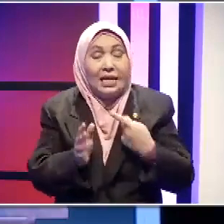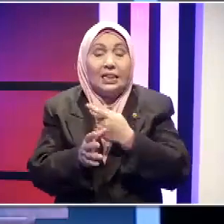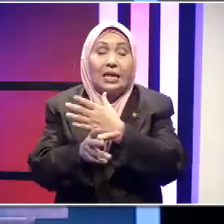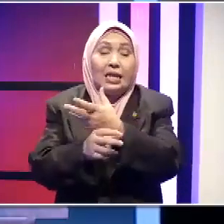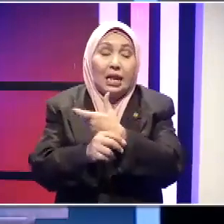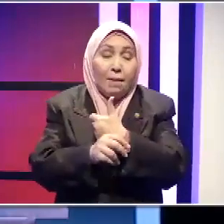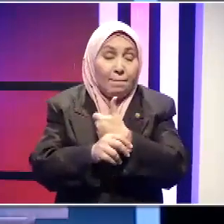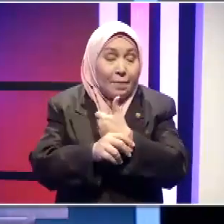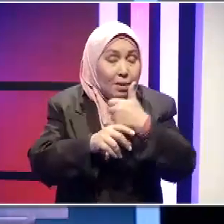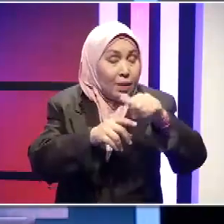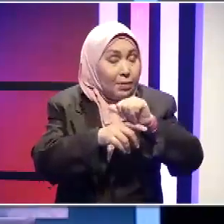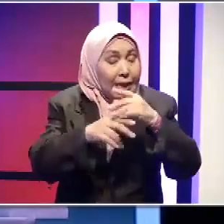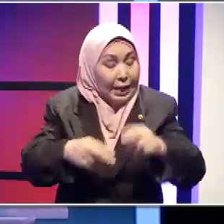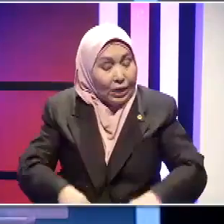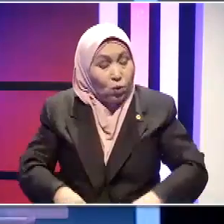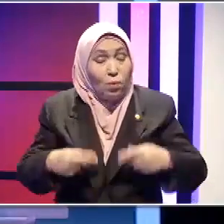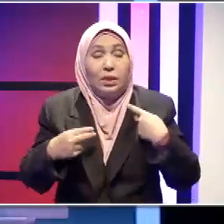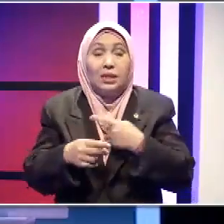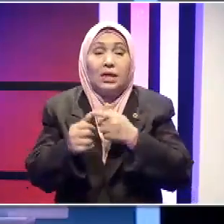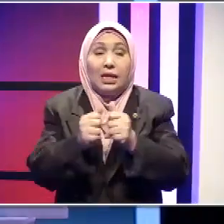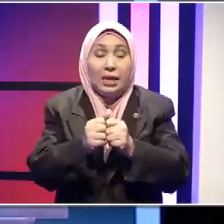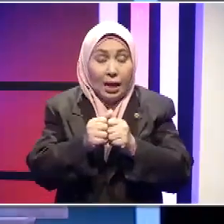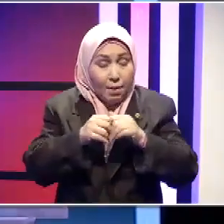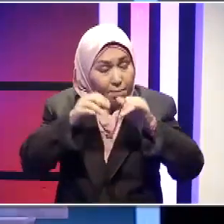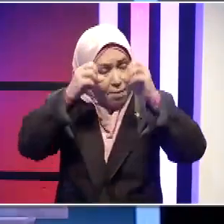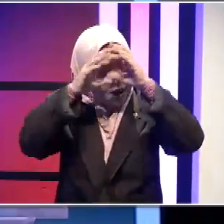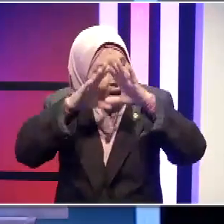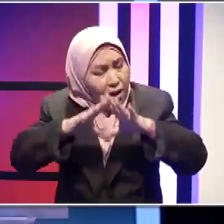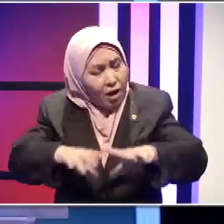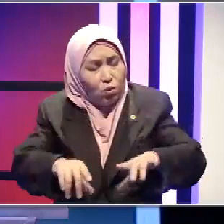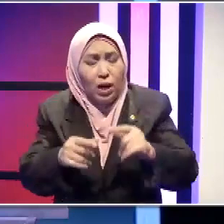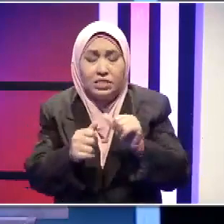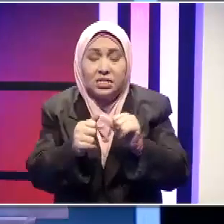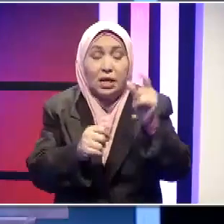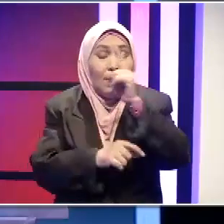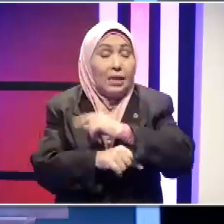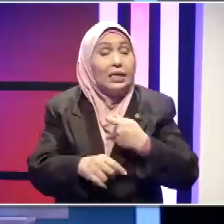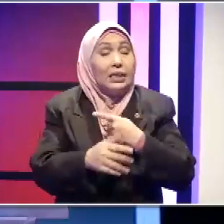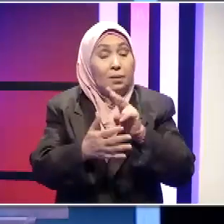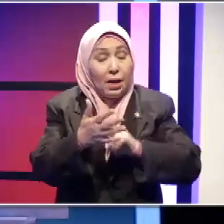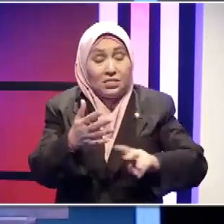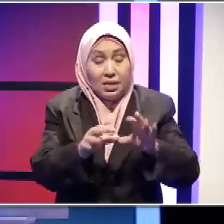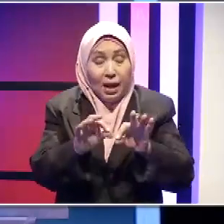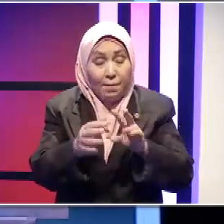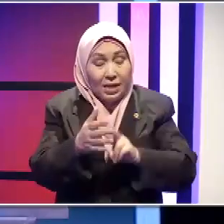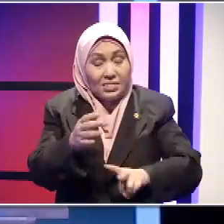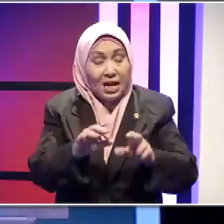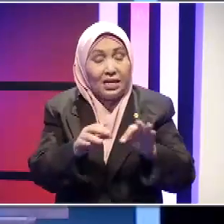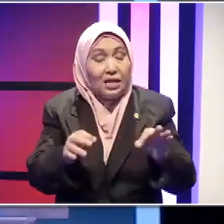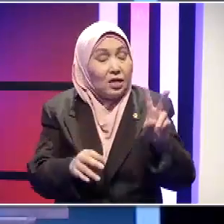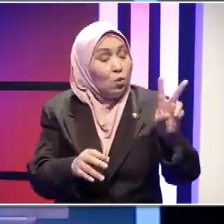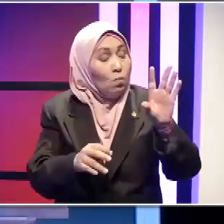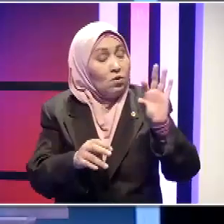dapat praktikkan dalam kehidupan kita dengan mereka al-qurannya kita lumache Saul terhadap kita C ayat yang ke-29